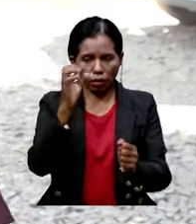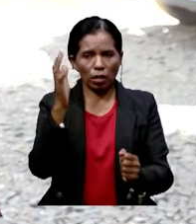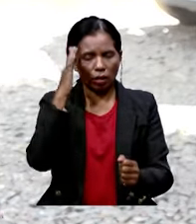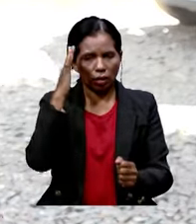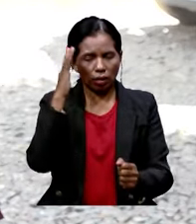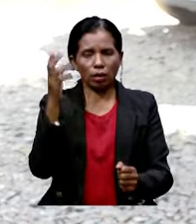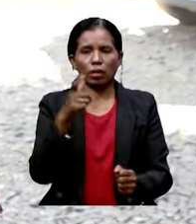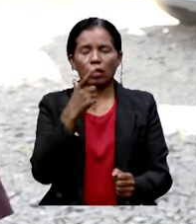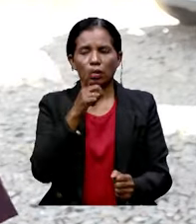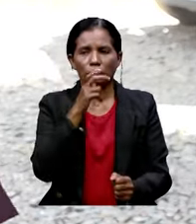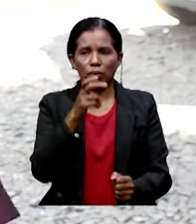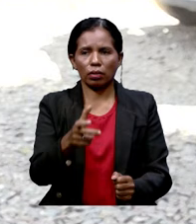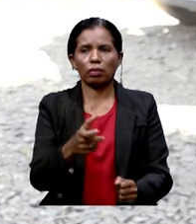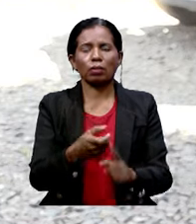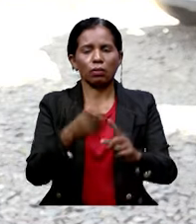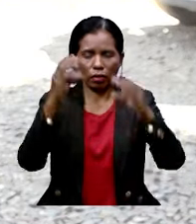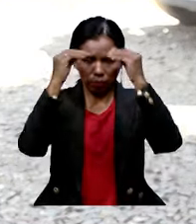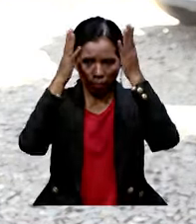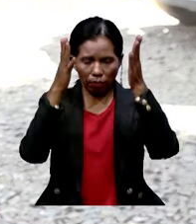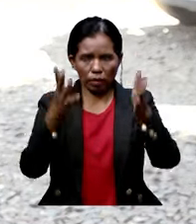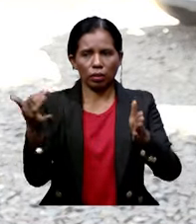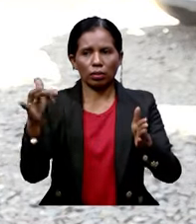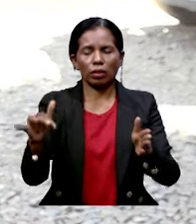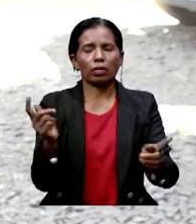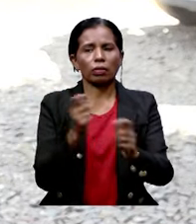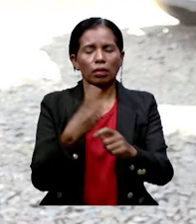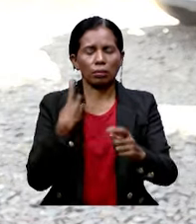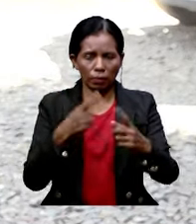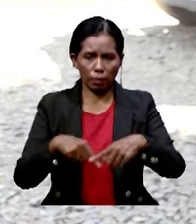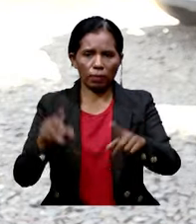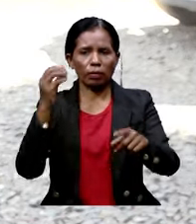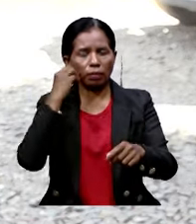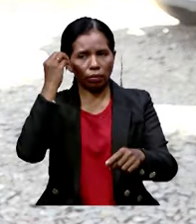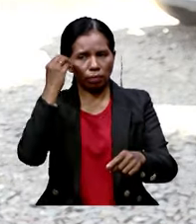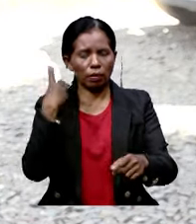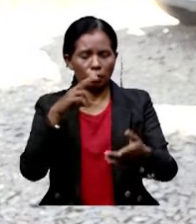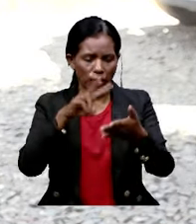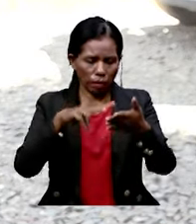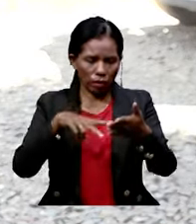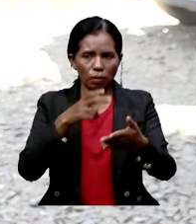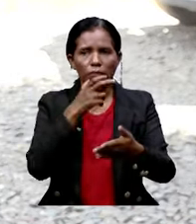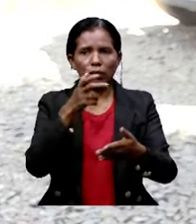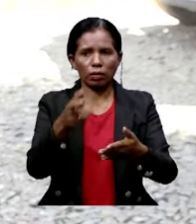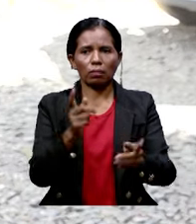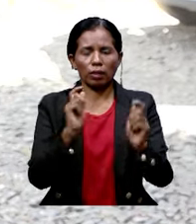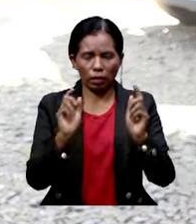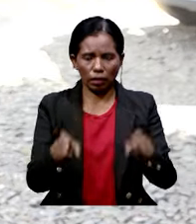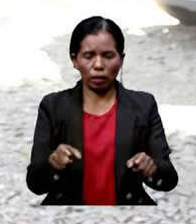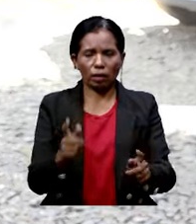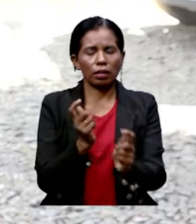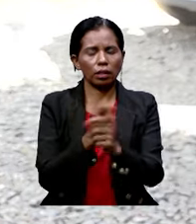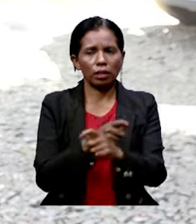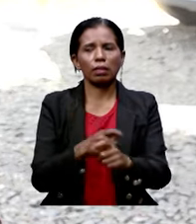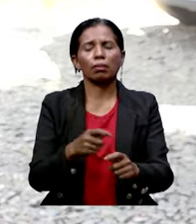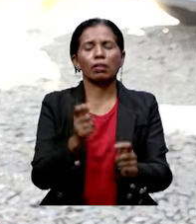entang liu si profesor sir mak bele tradus entau am filo ba uma am am letia portugues am tenge tradus fal ba te tu ni ha